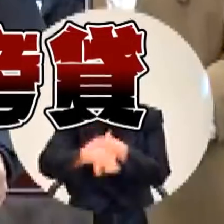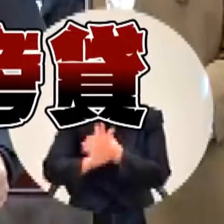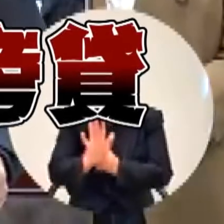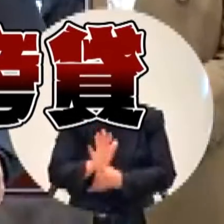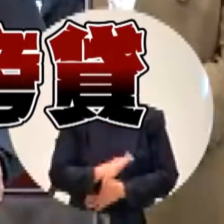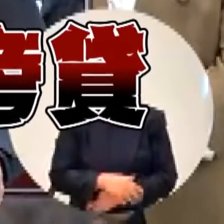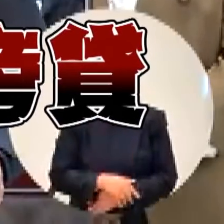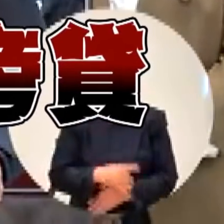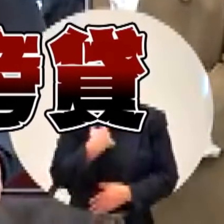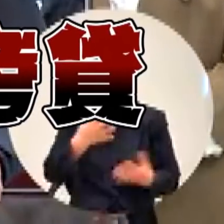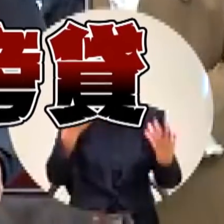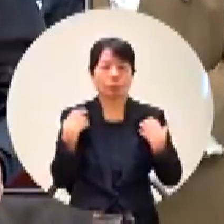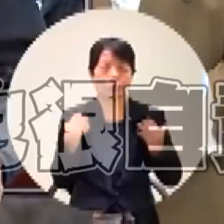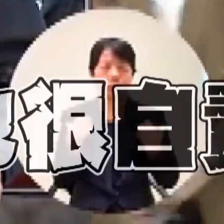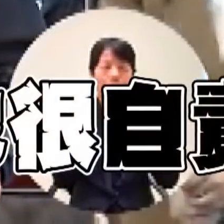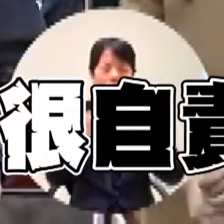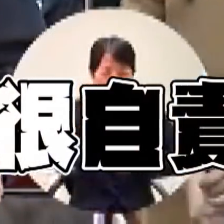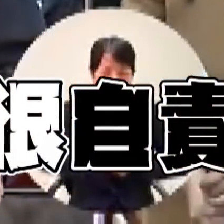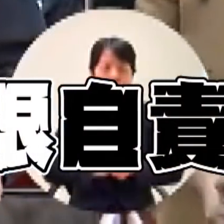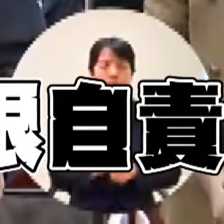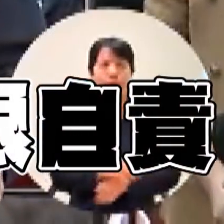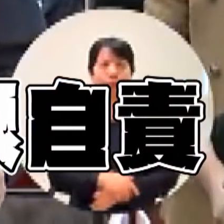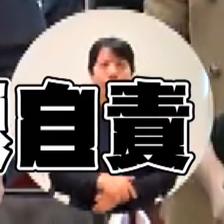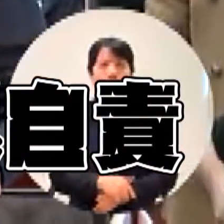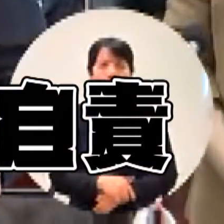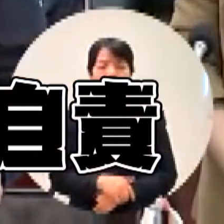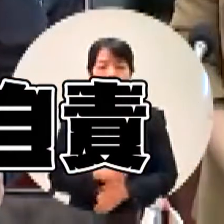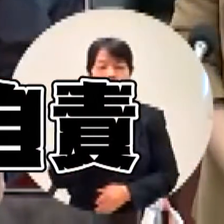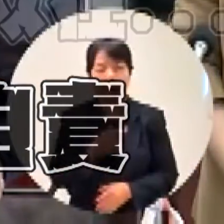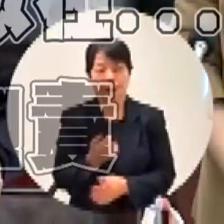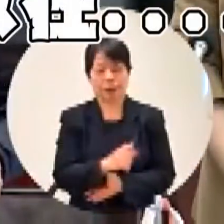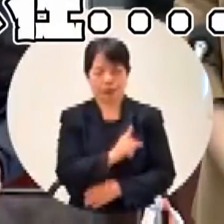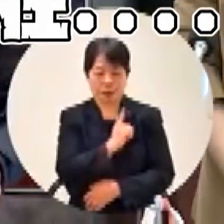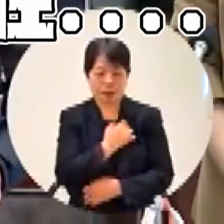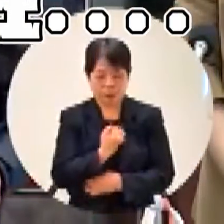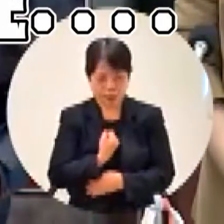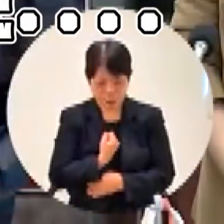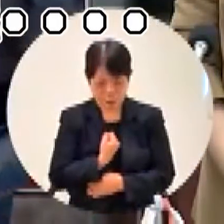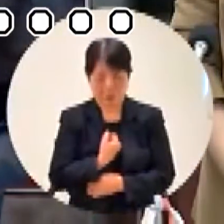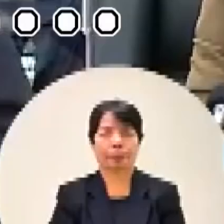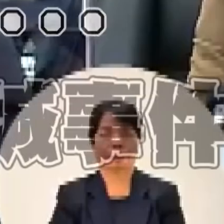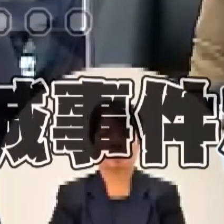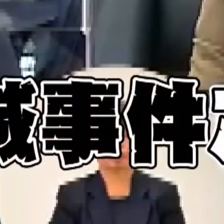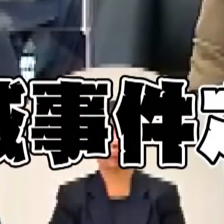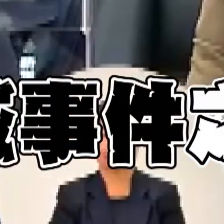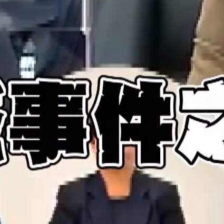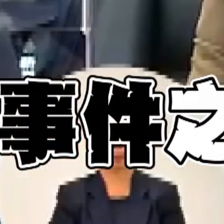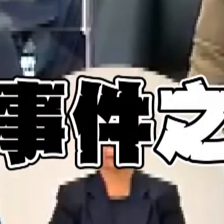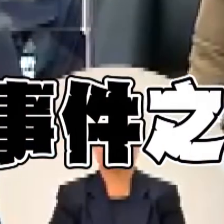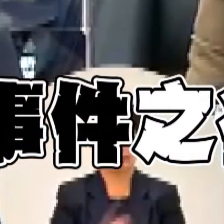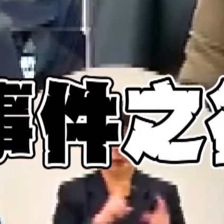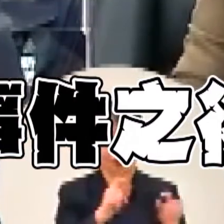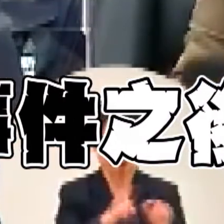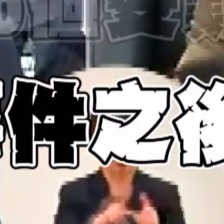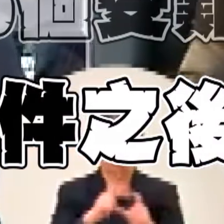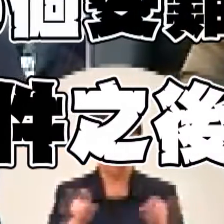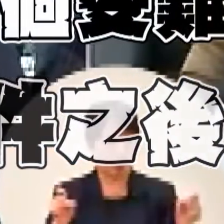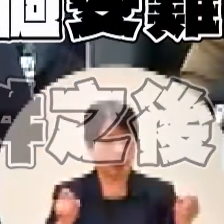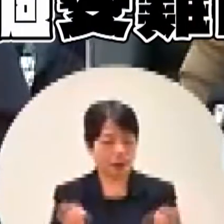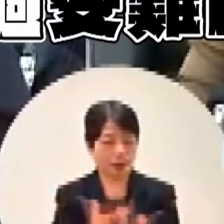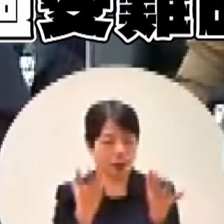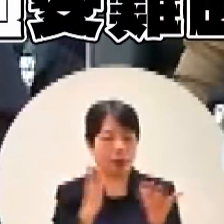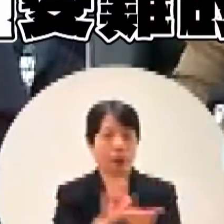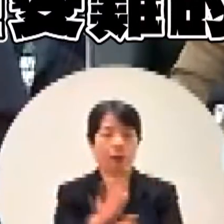责任旁贷啊，这个我也很自责啊。所以在陈忠诚事件之后，